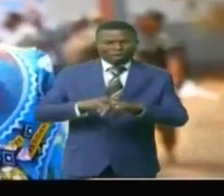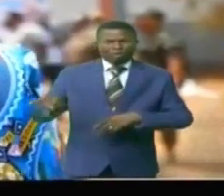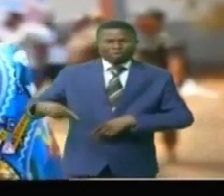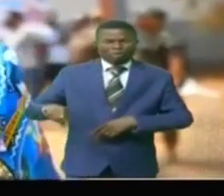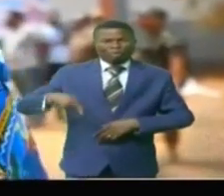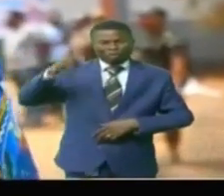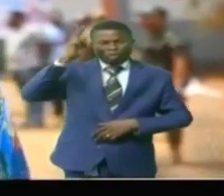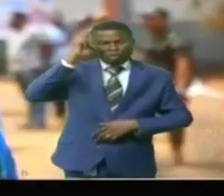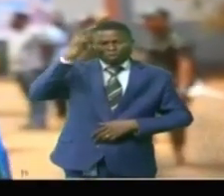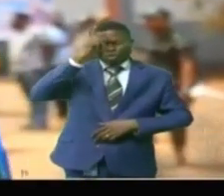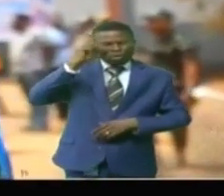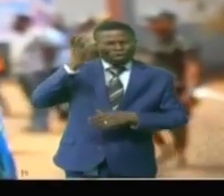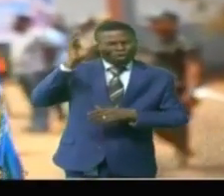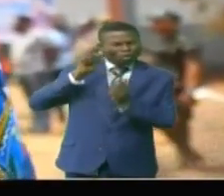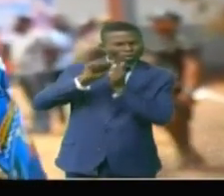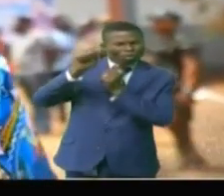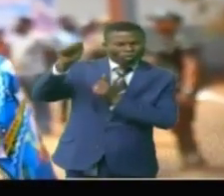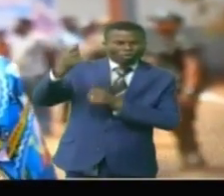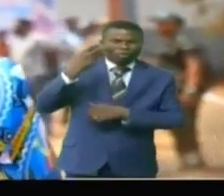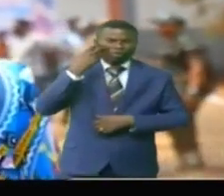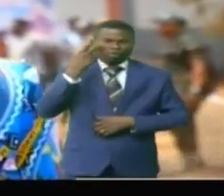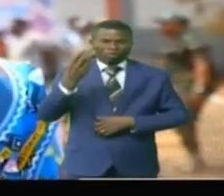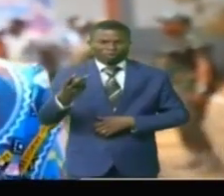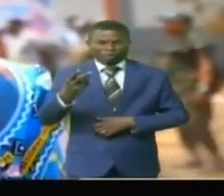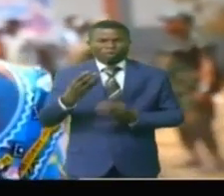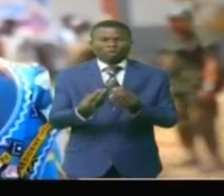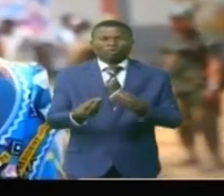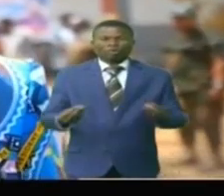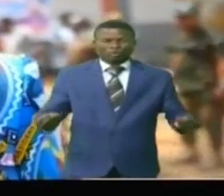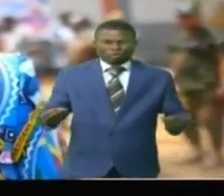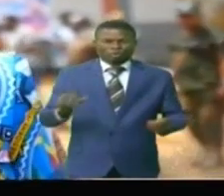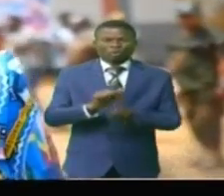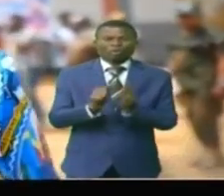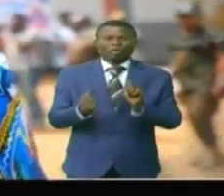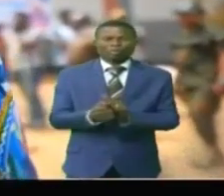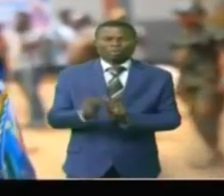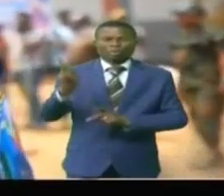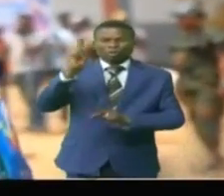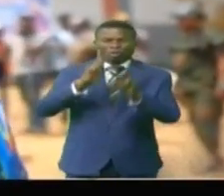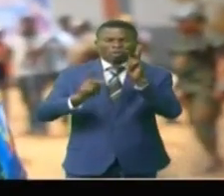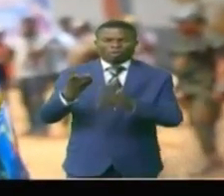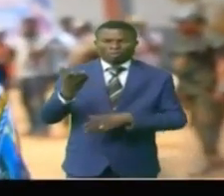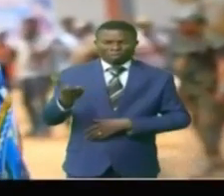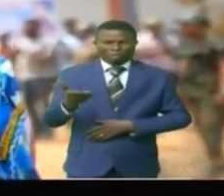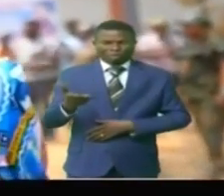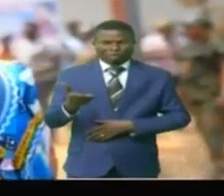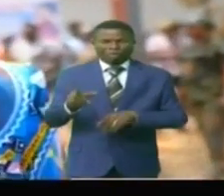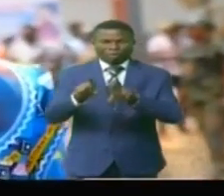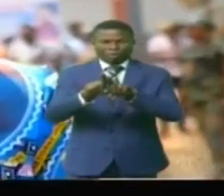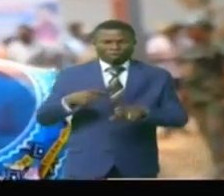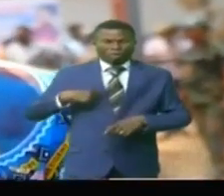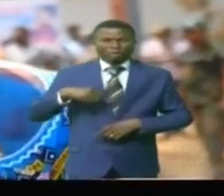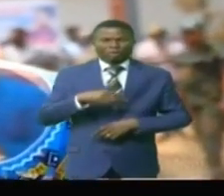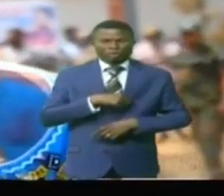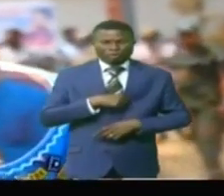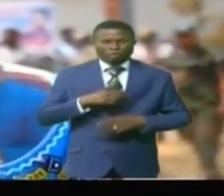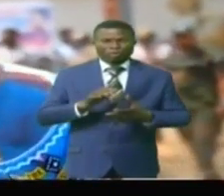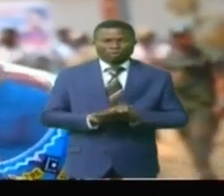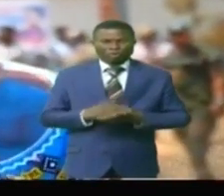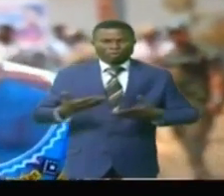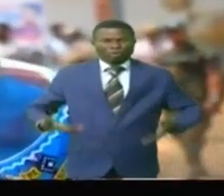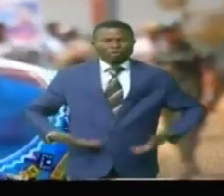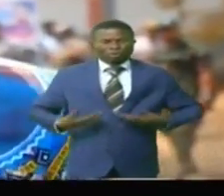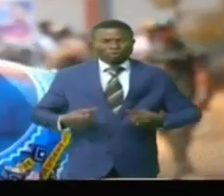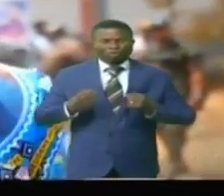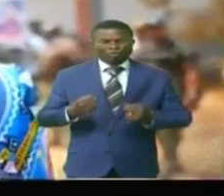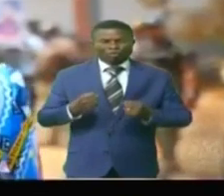profond pour devoir donner des solutions aux problèmes de ses concitoyens. Et donc nous sommes très satisfaits